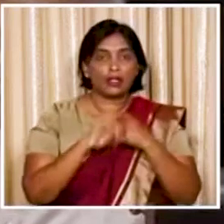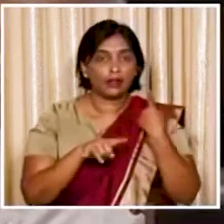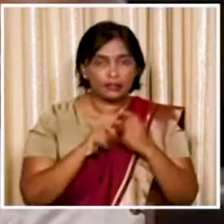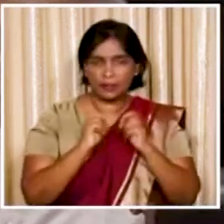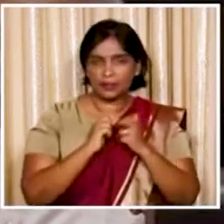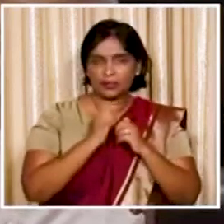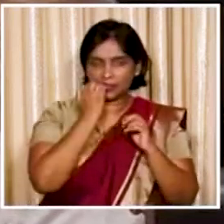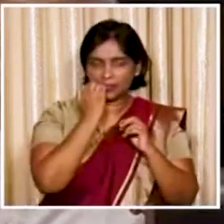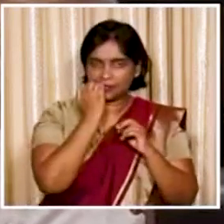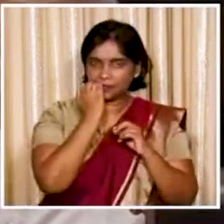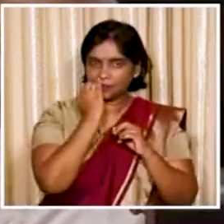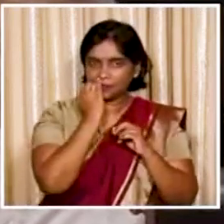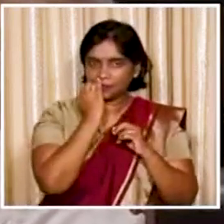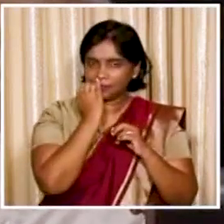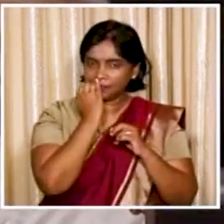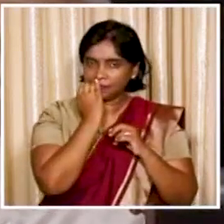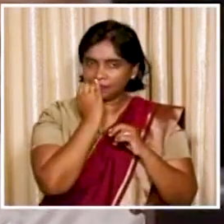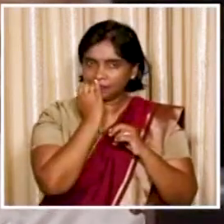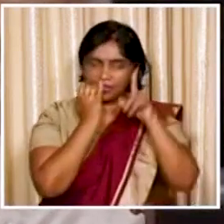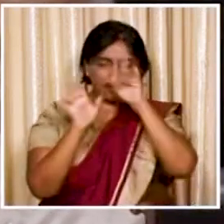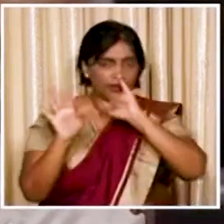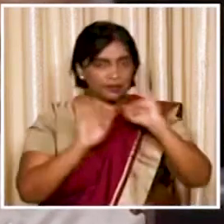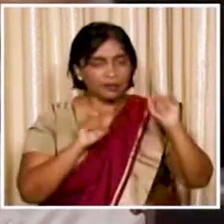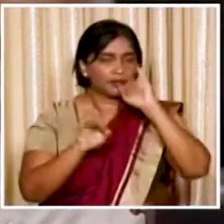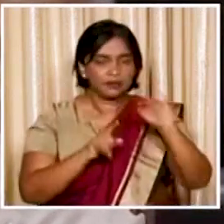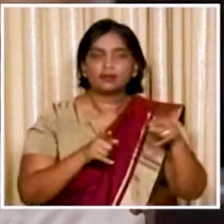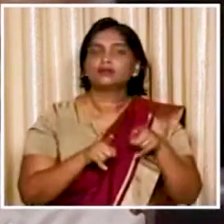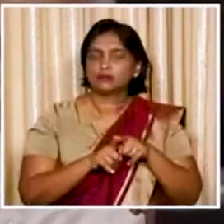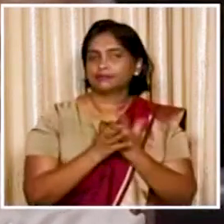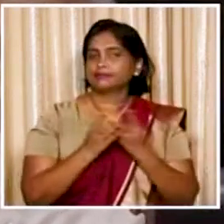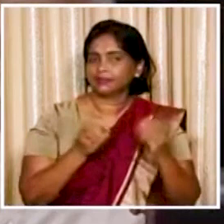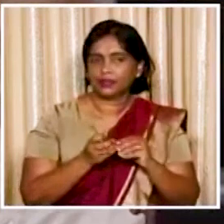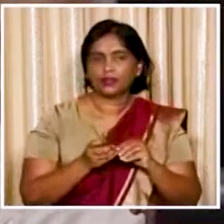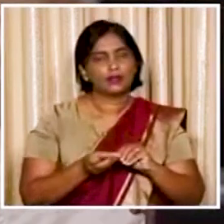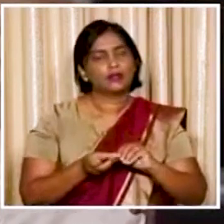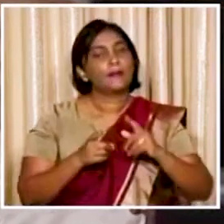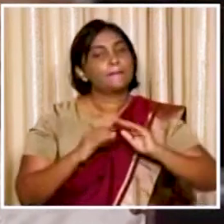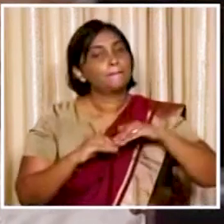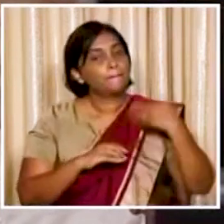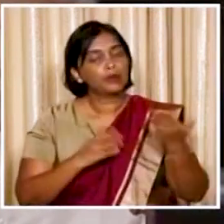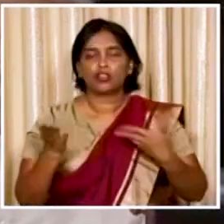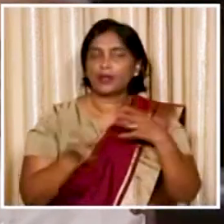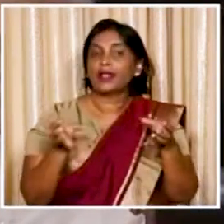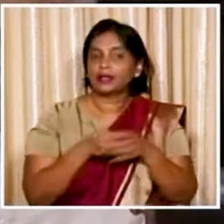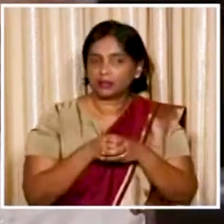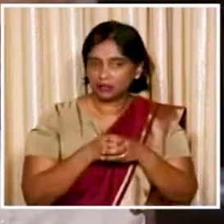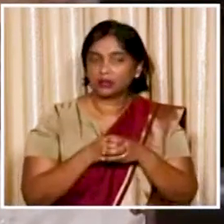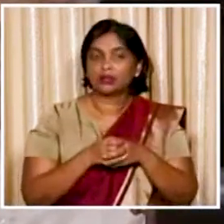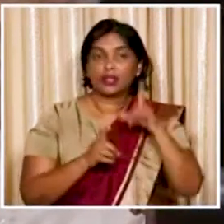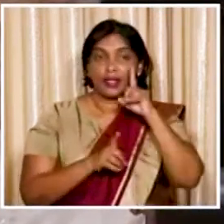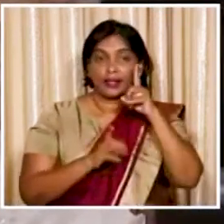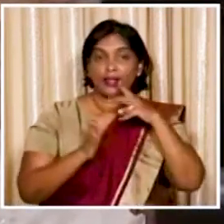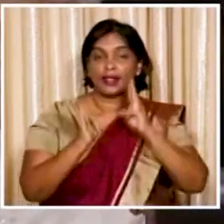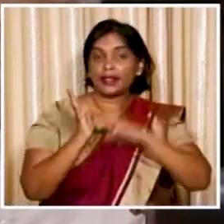ඇති කරලා තියෙනවා ඒව ඔක්කොම මේ සාකච්ඡා කරලා මාස 6න් 6ට අපි ඒක විසඳන්නට යමු ඊට පසුව අපි ඔක්කොම එකතු වෙලා එක